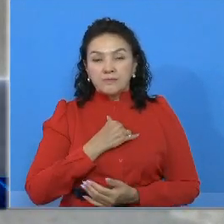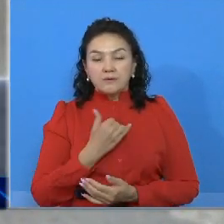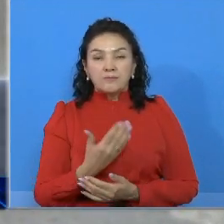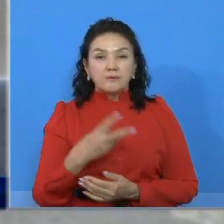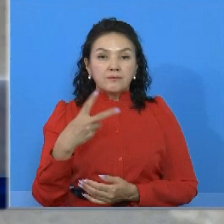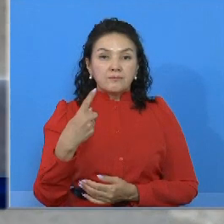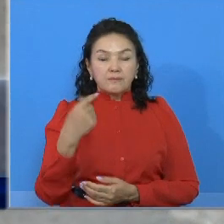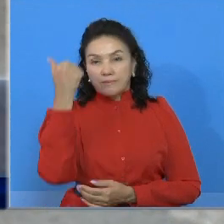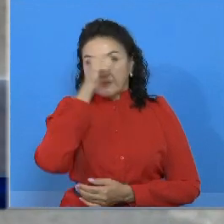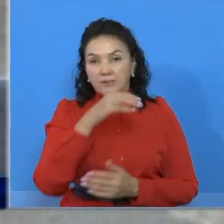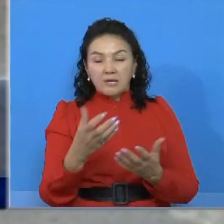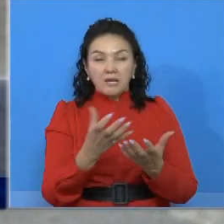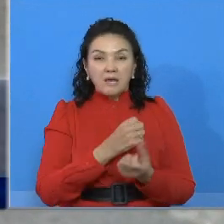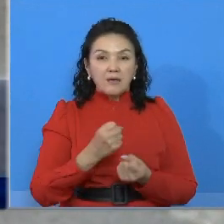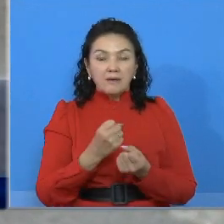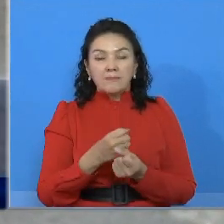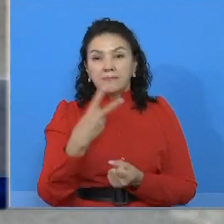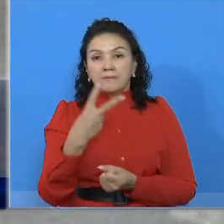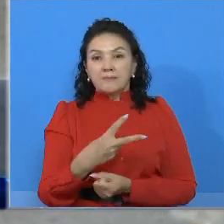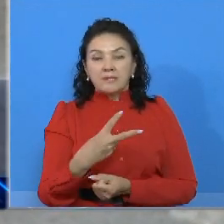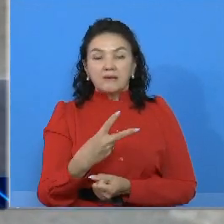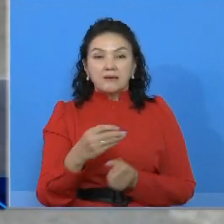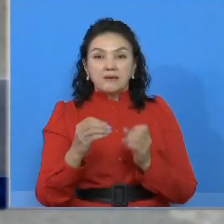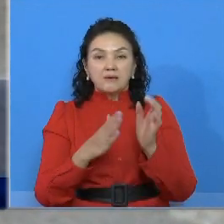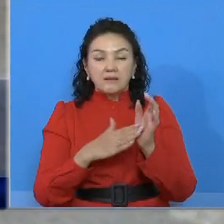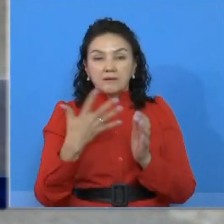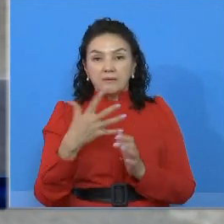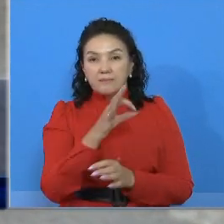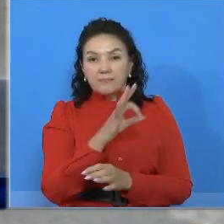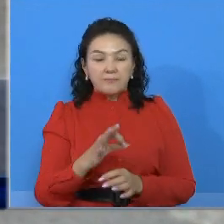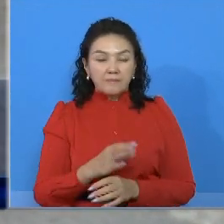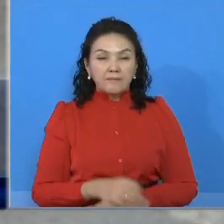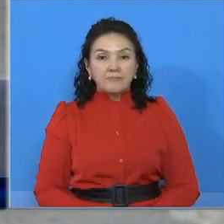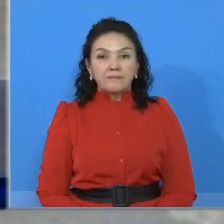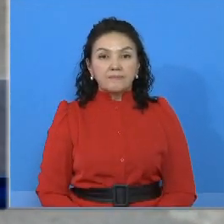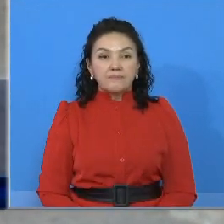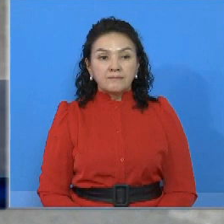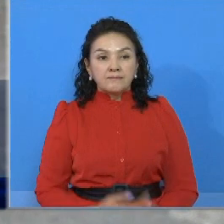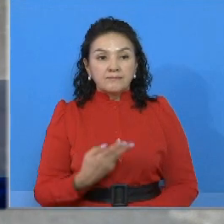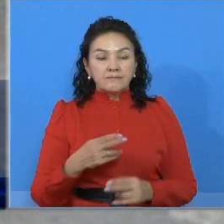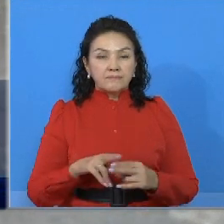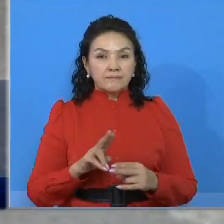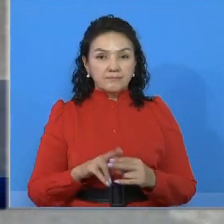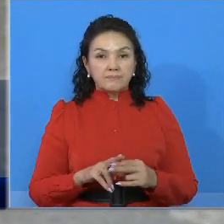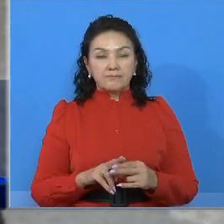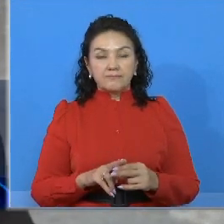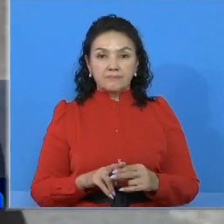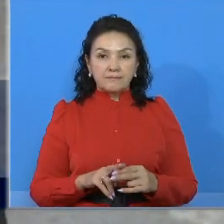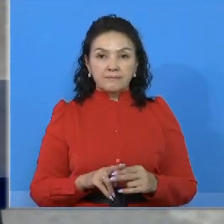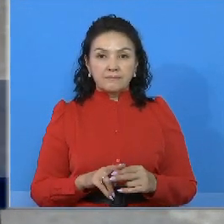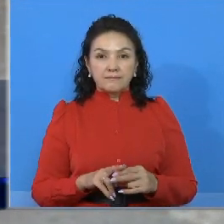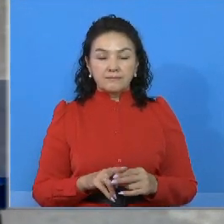было охват 2019 пять процентов население поэтому насильно